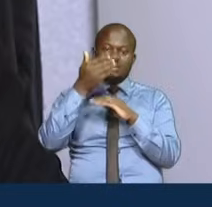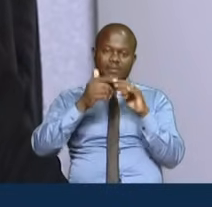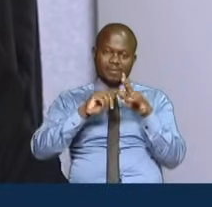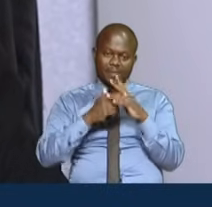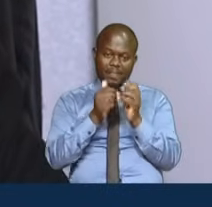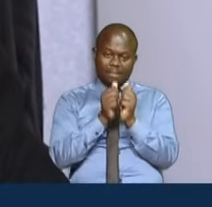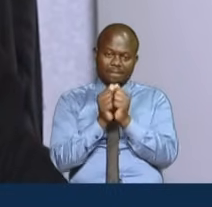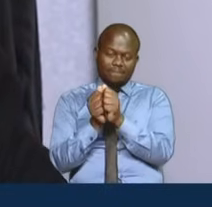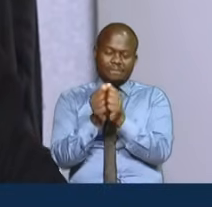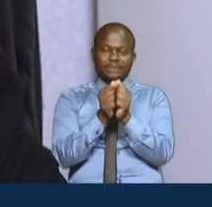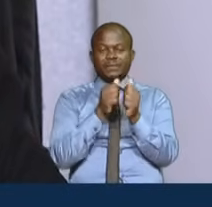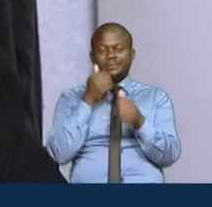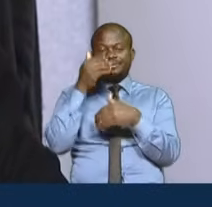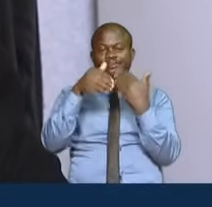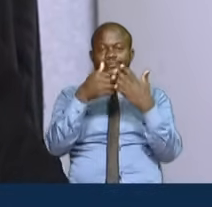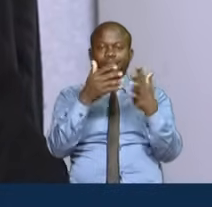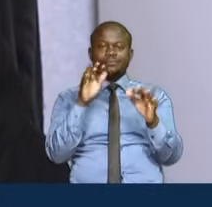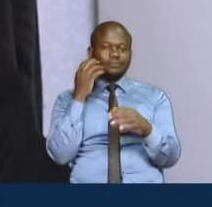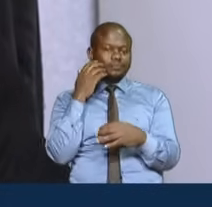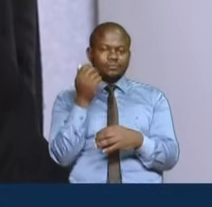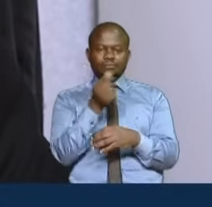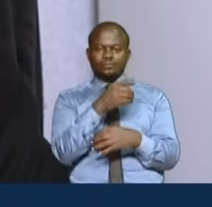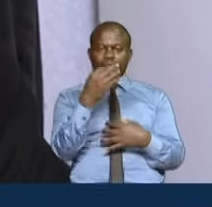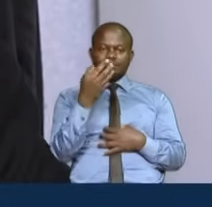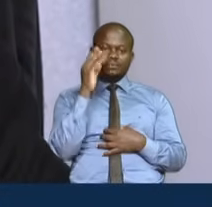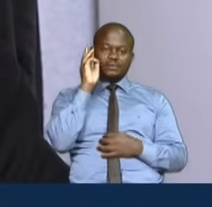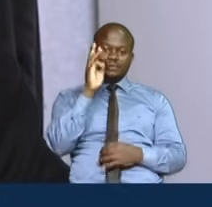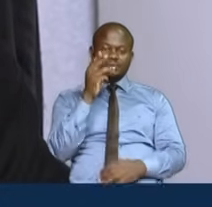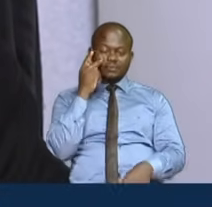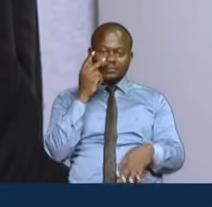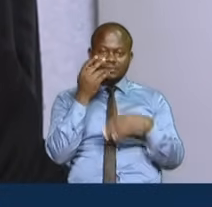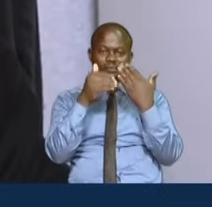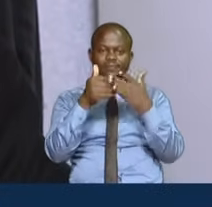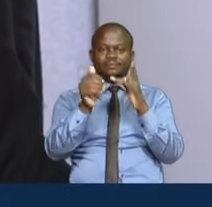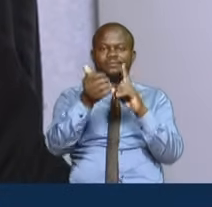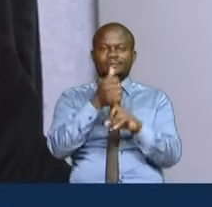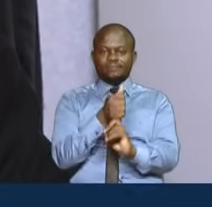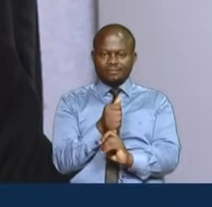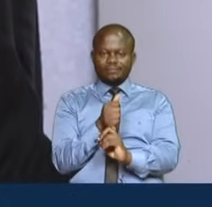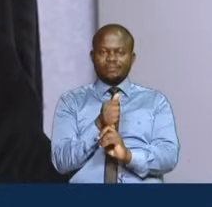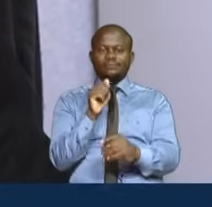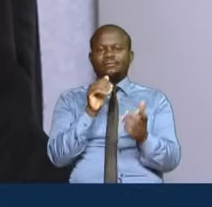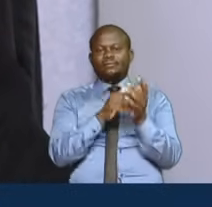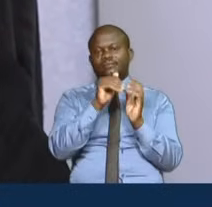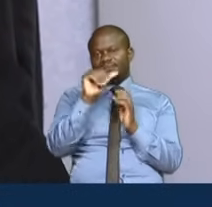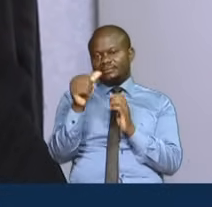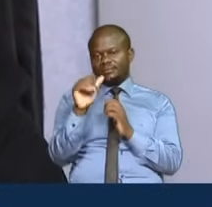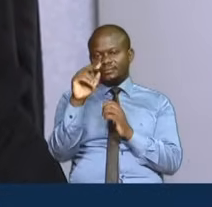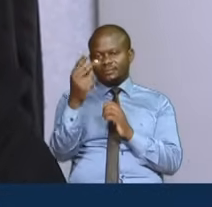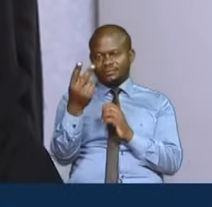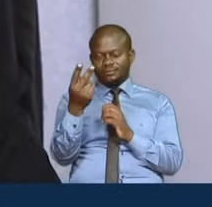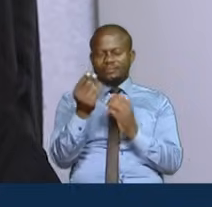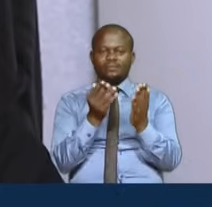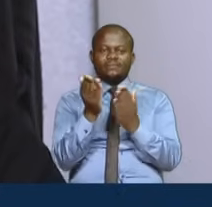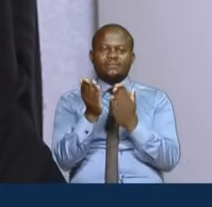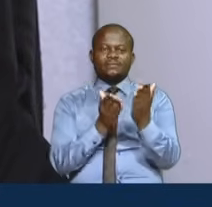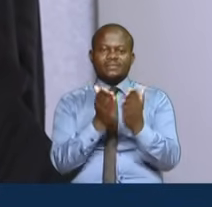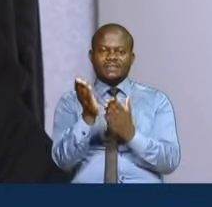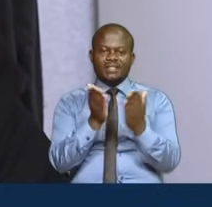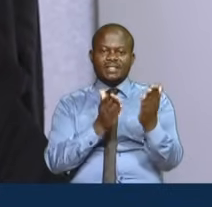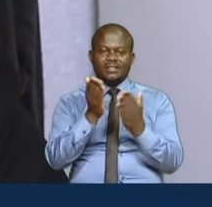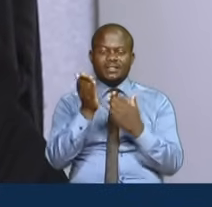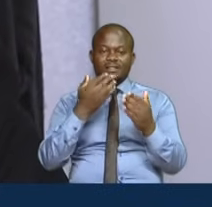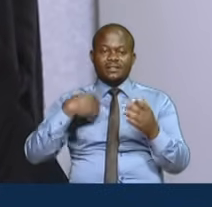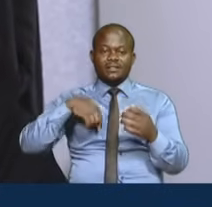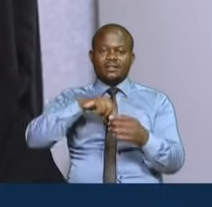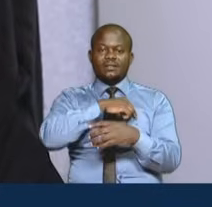turayitangiranye, niturangiza amezi atatu tuzareba ko twabigezeho. Icya kabiri, hari serivisi